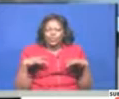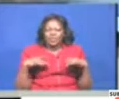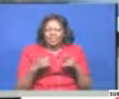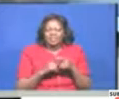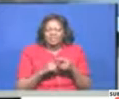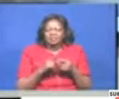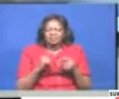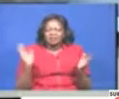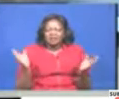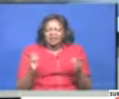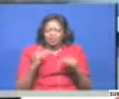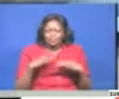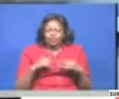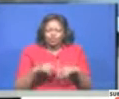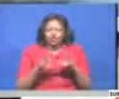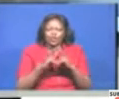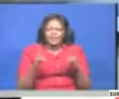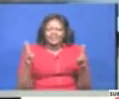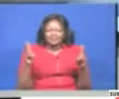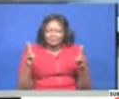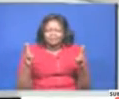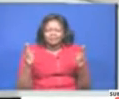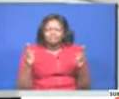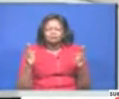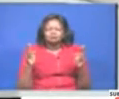wakiwahimiza Wakenya wadumishe amani na utulivu.